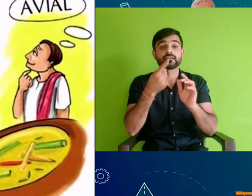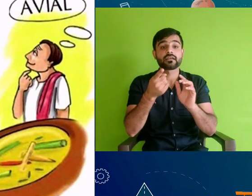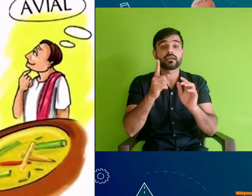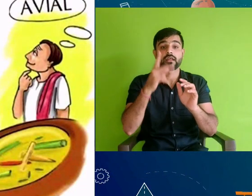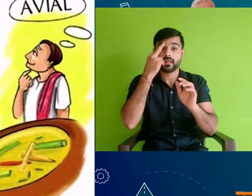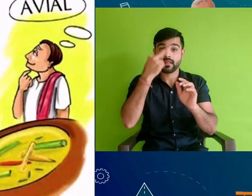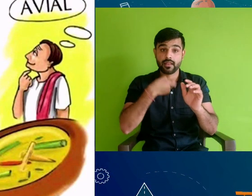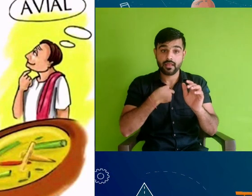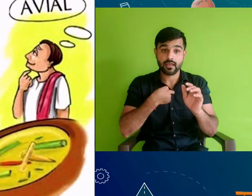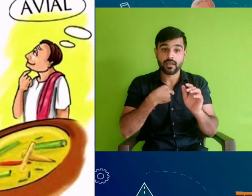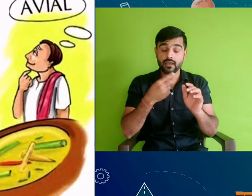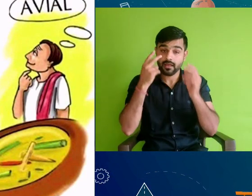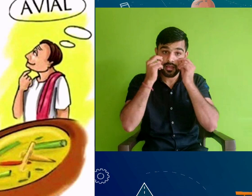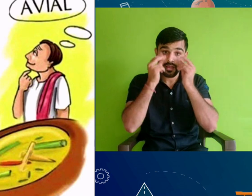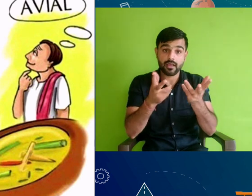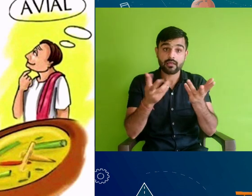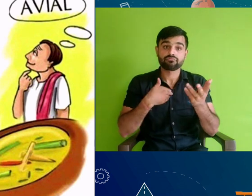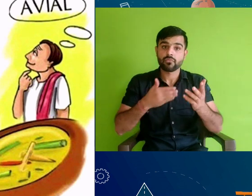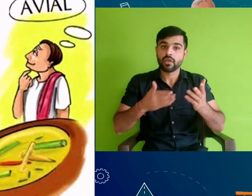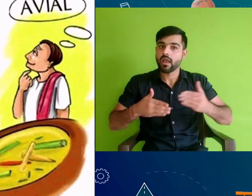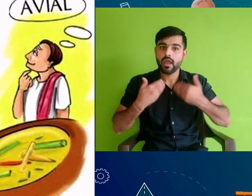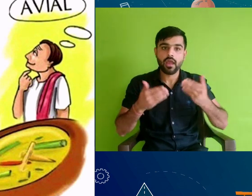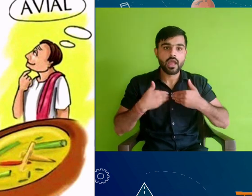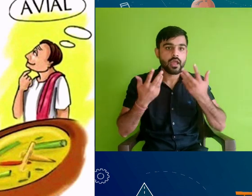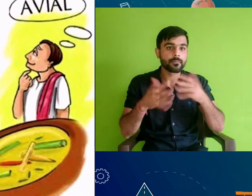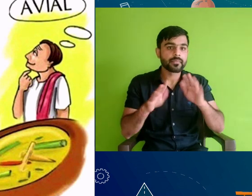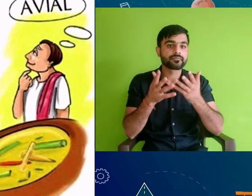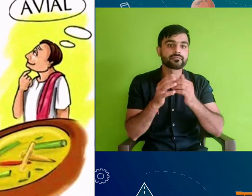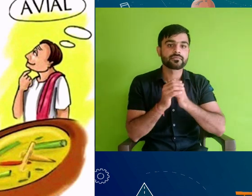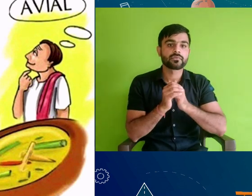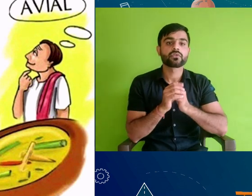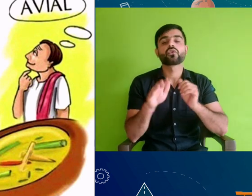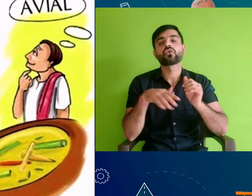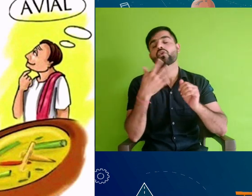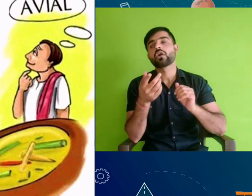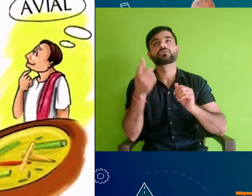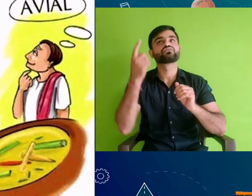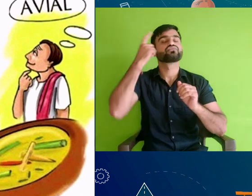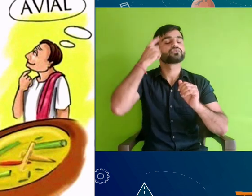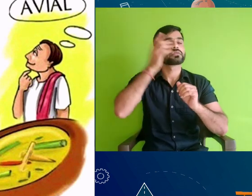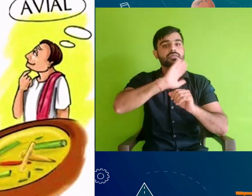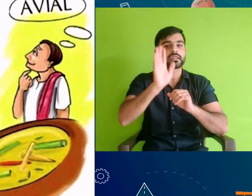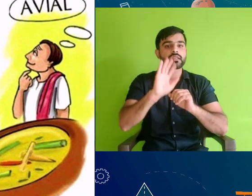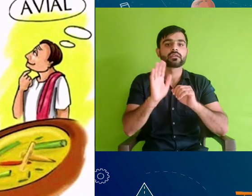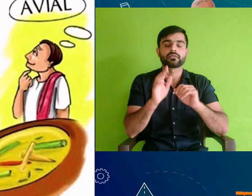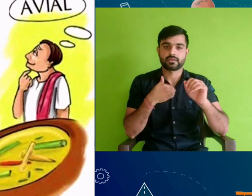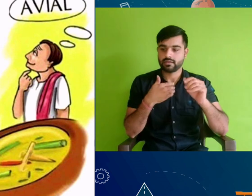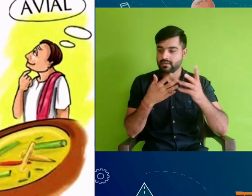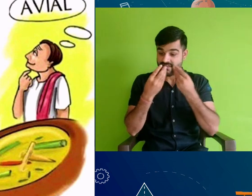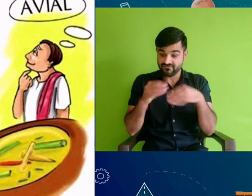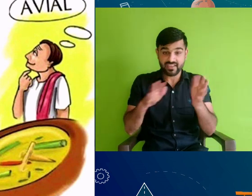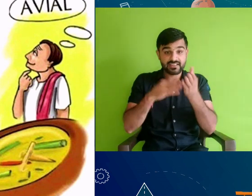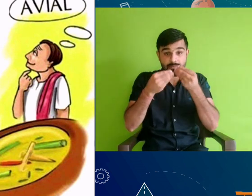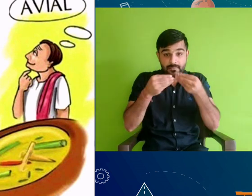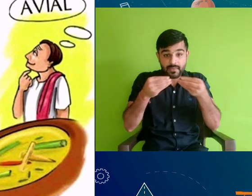व्हाट अ सरप्राइज, वी आर सो सरप्राइज्ड। हमने कभी सोचा भी नहीं था कि हम वेस्ट मटेरियल से जो